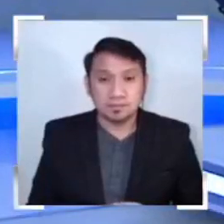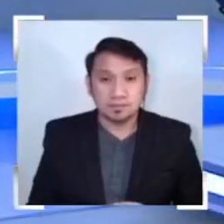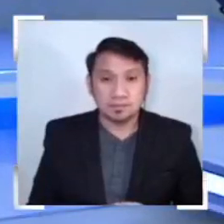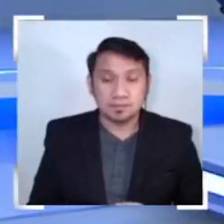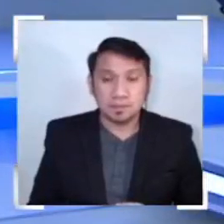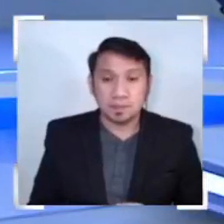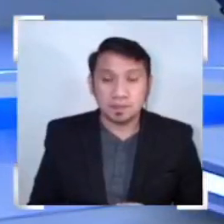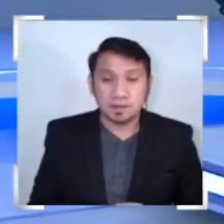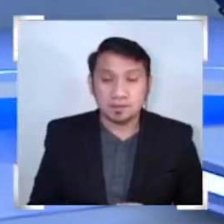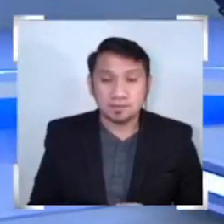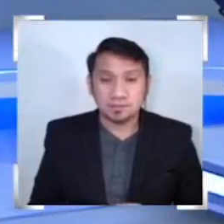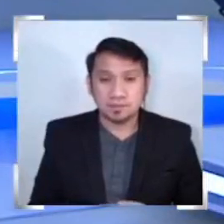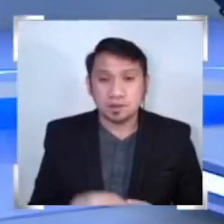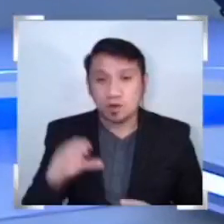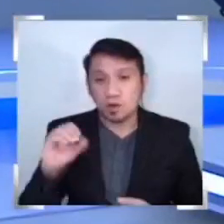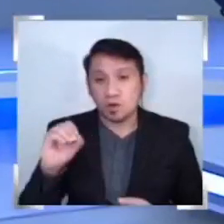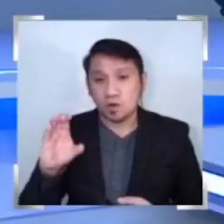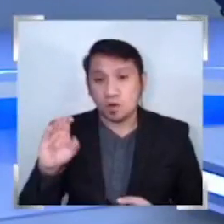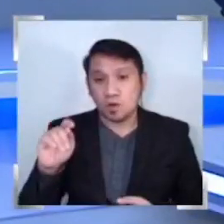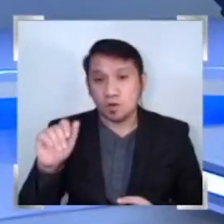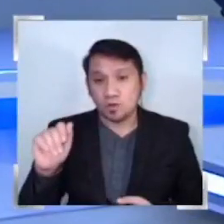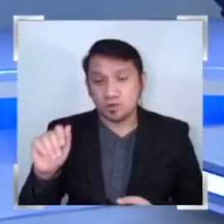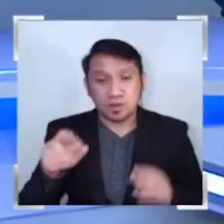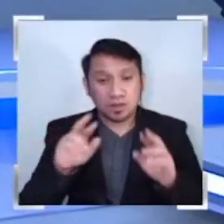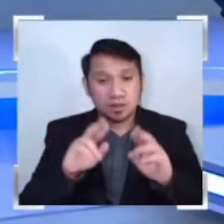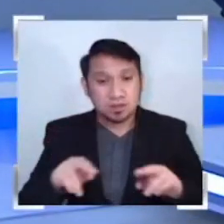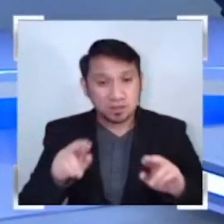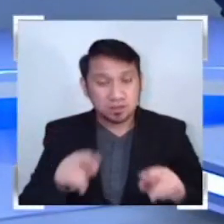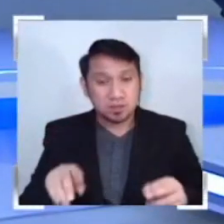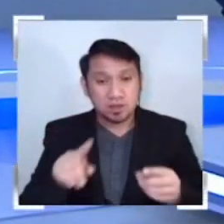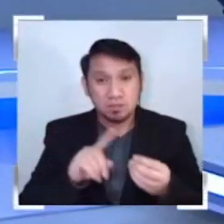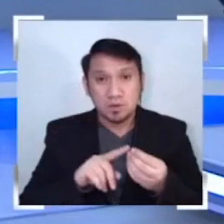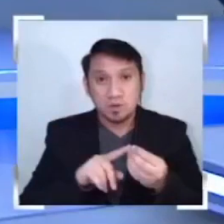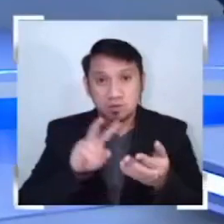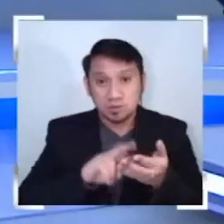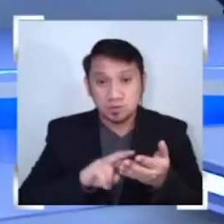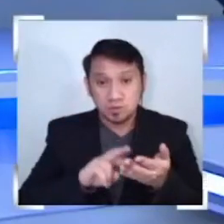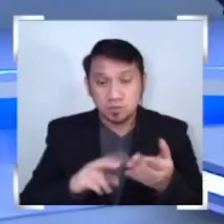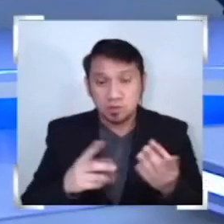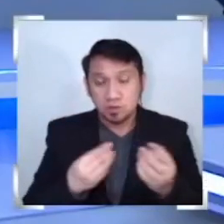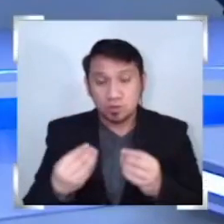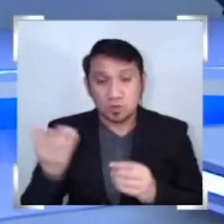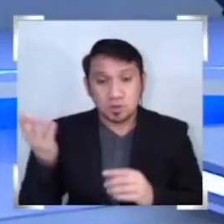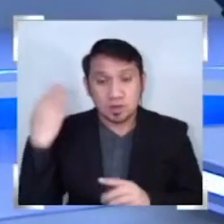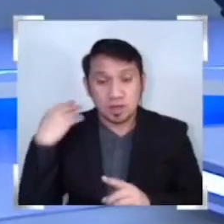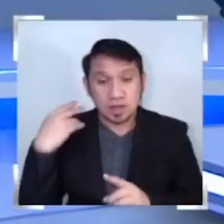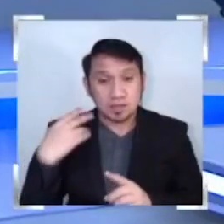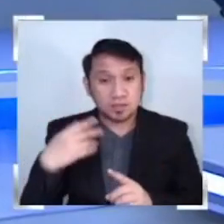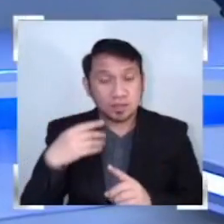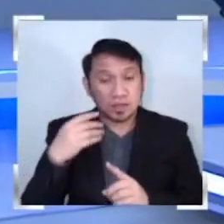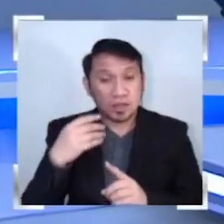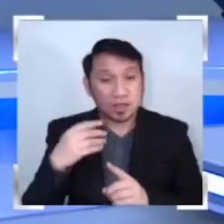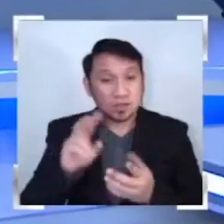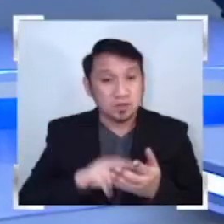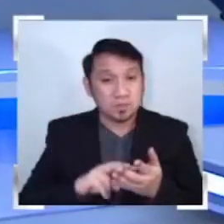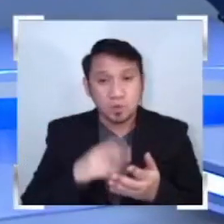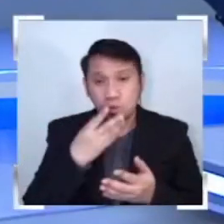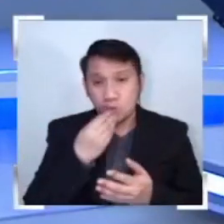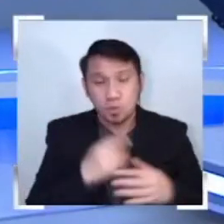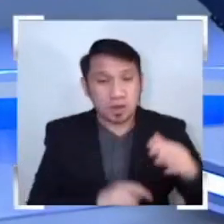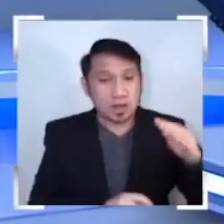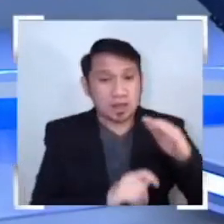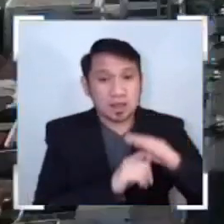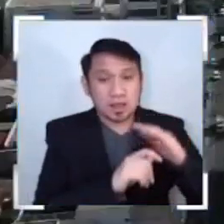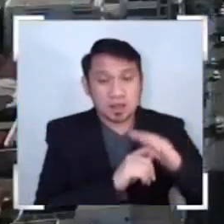Nilabas ang Okta Research ang kanilang pinakahuling tugon ng masa survey na isinagawa noong Abril. Kung sino-sino mga nangunang kandidato, ating